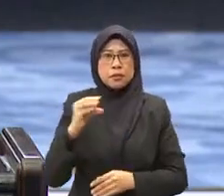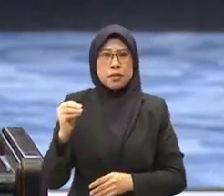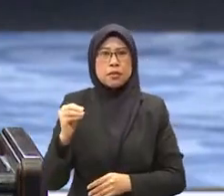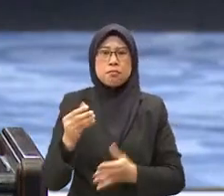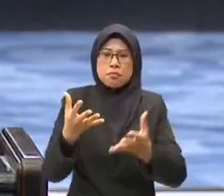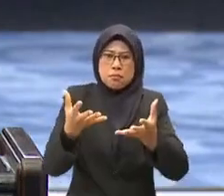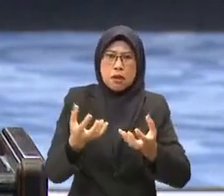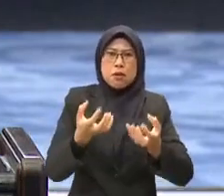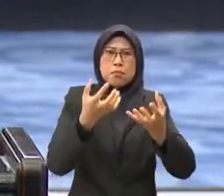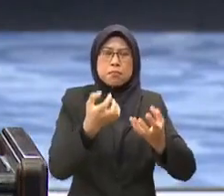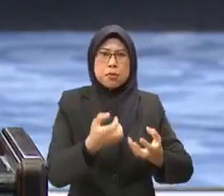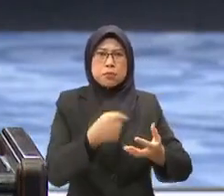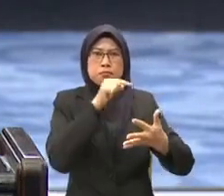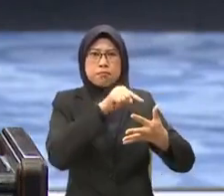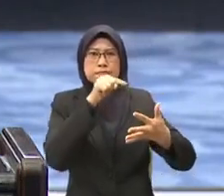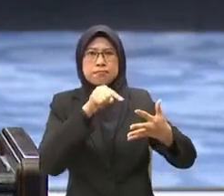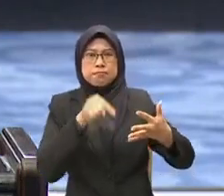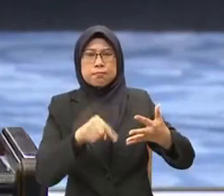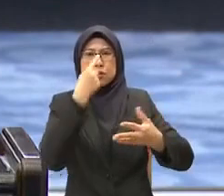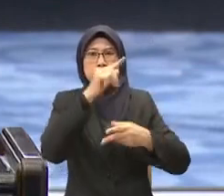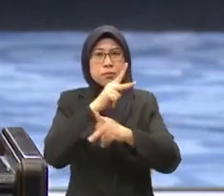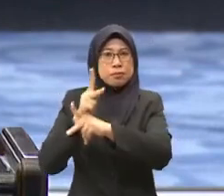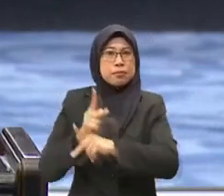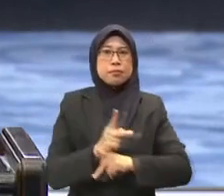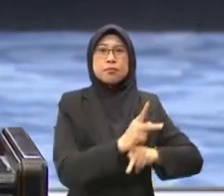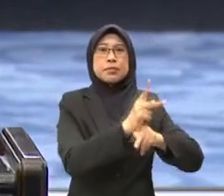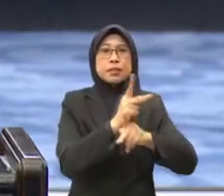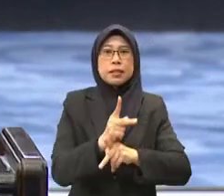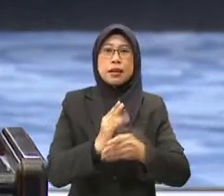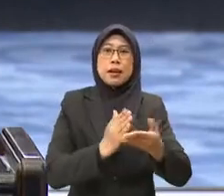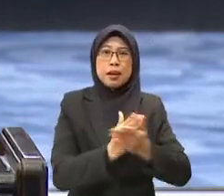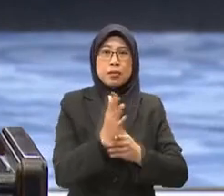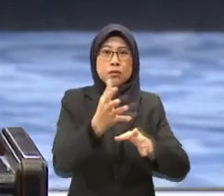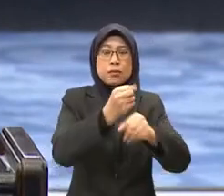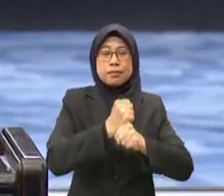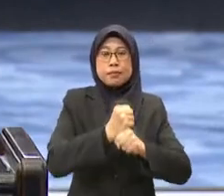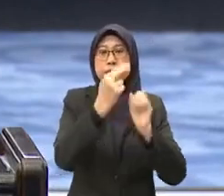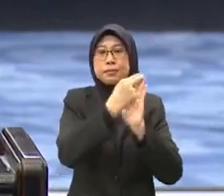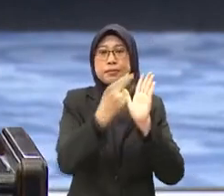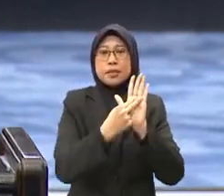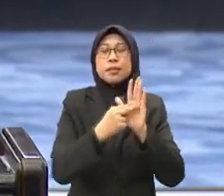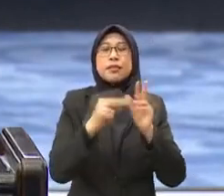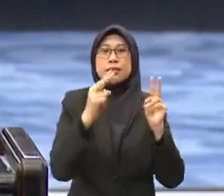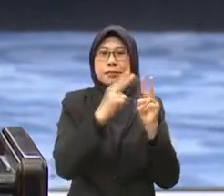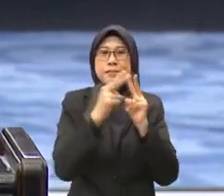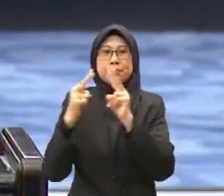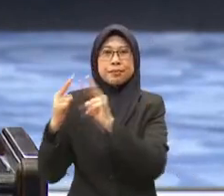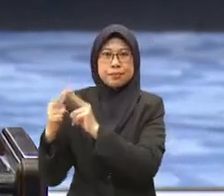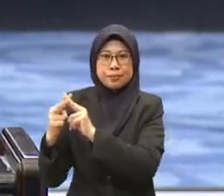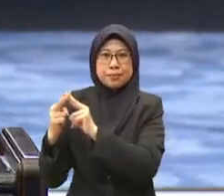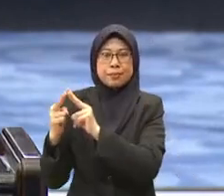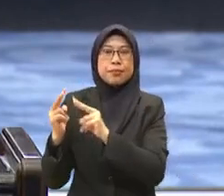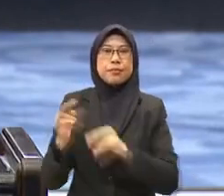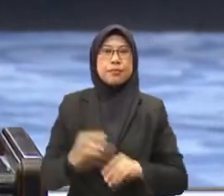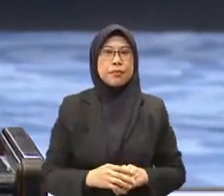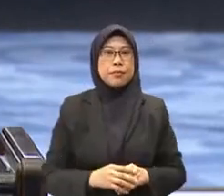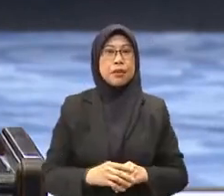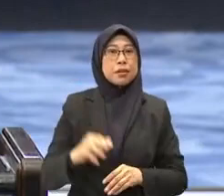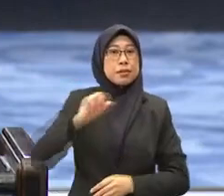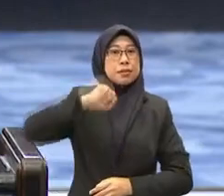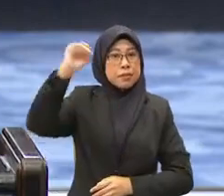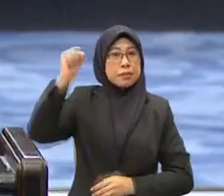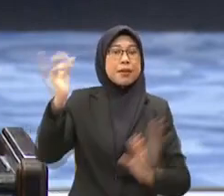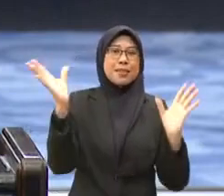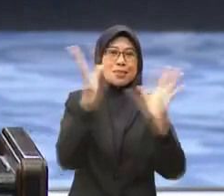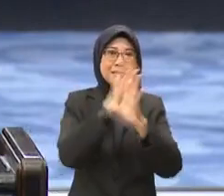menuntut hak mereka dalam perlindungan di sisi undang-undang di kawasan-kawasan pendalaman khasnya khususnya di Sabah